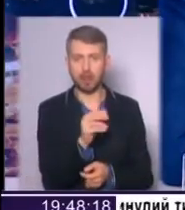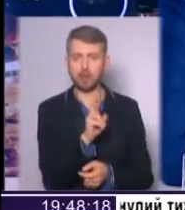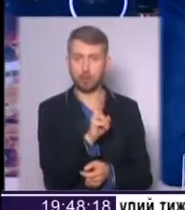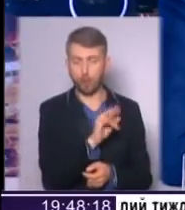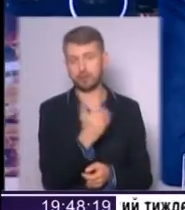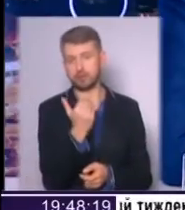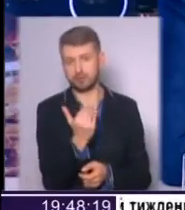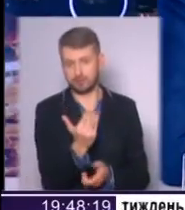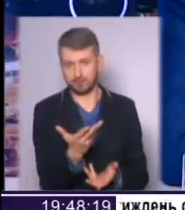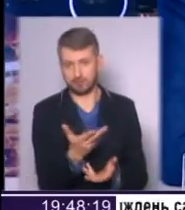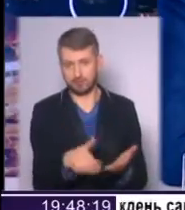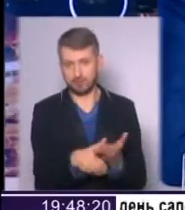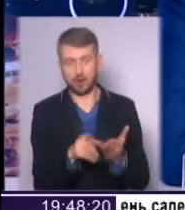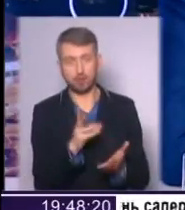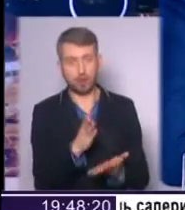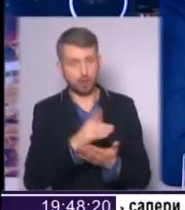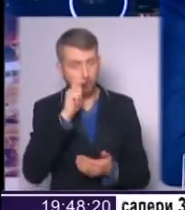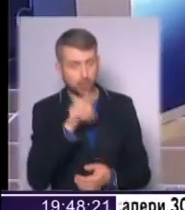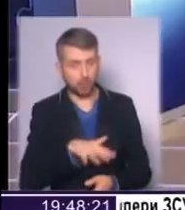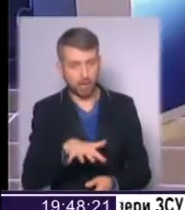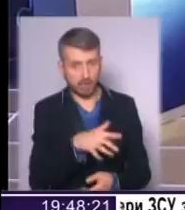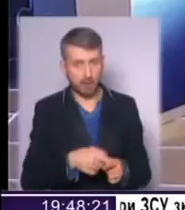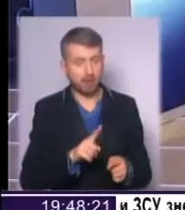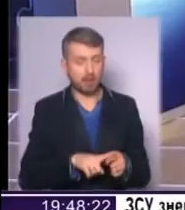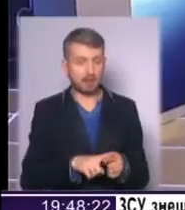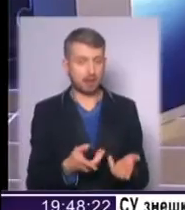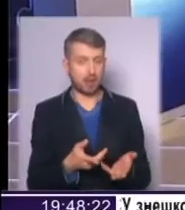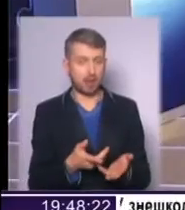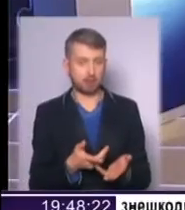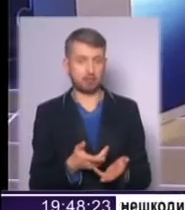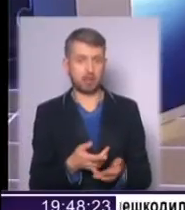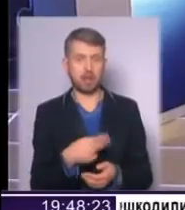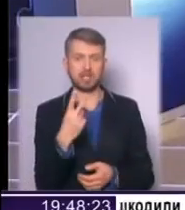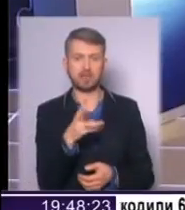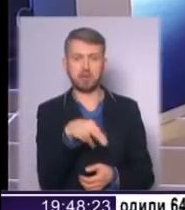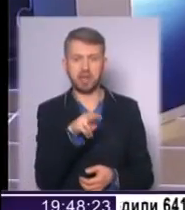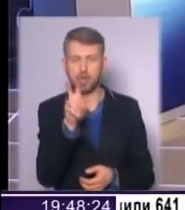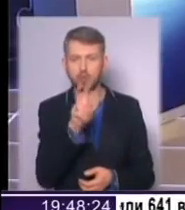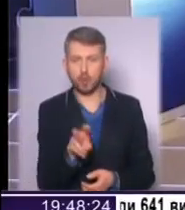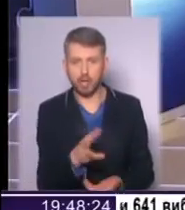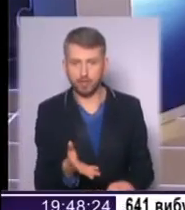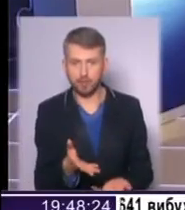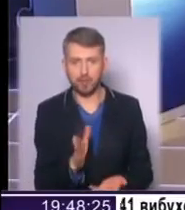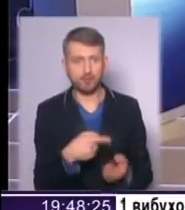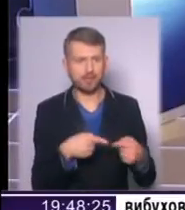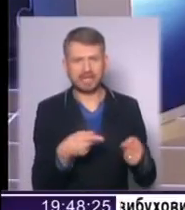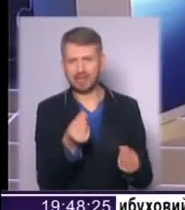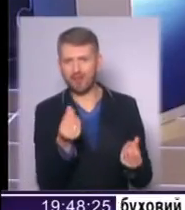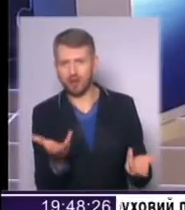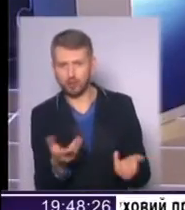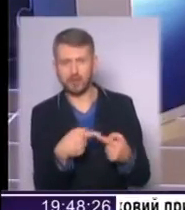які знаходяться в тому числі в Україні. Це не багато, не мало, а 2 мільярди доларів в різних валютах, в